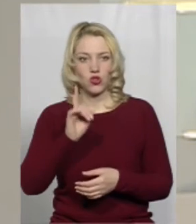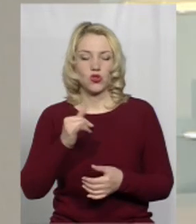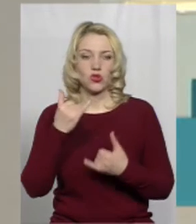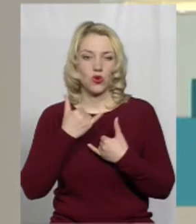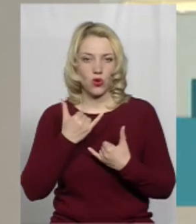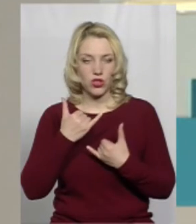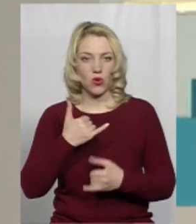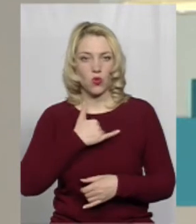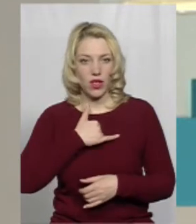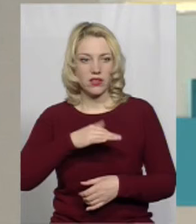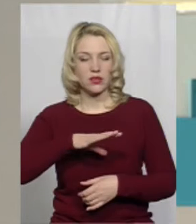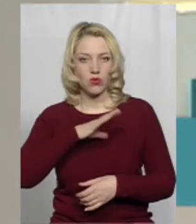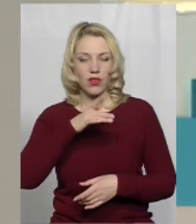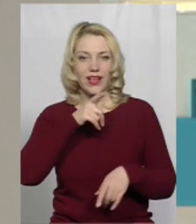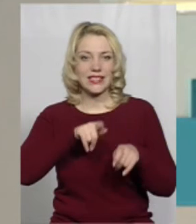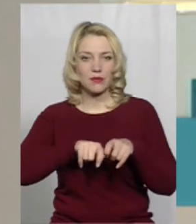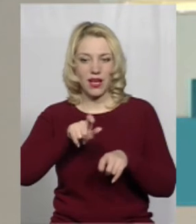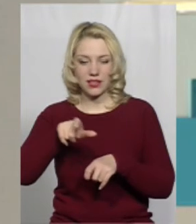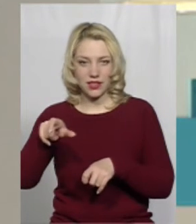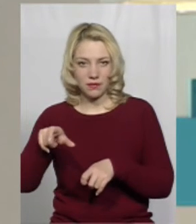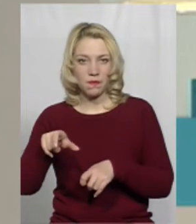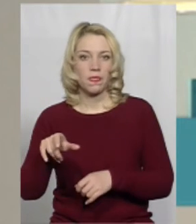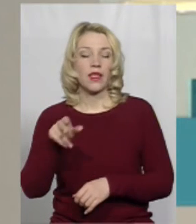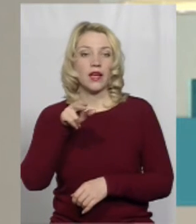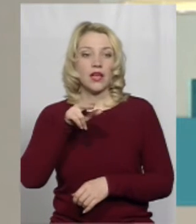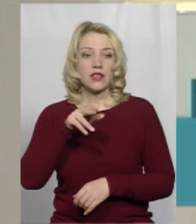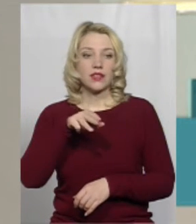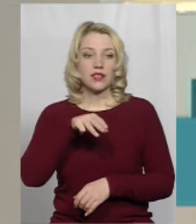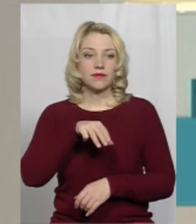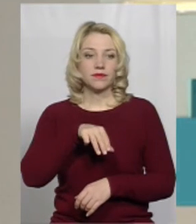сьогодні були експерти.